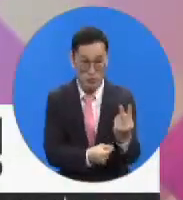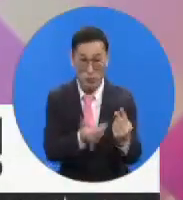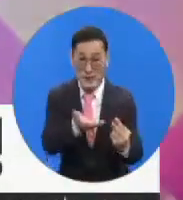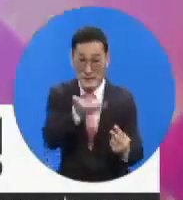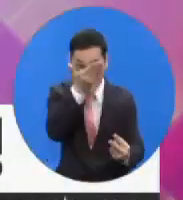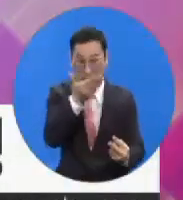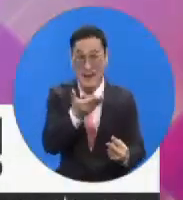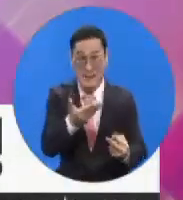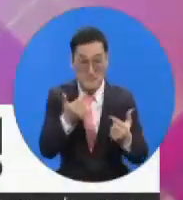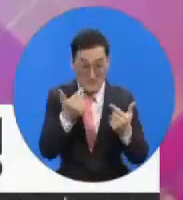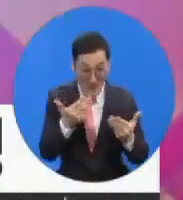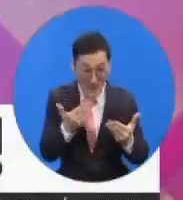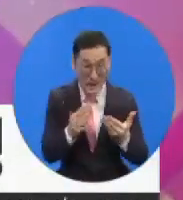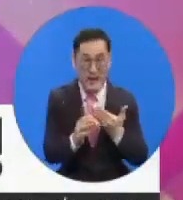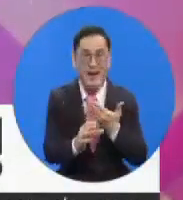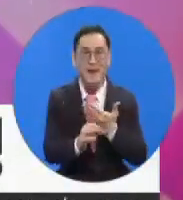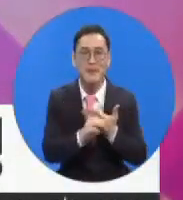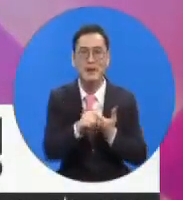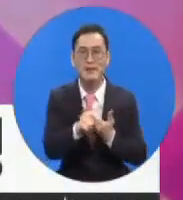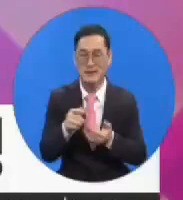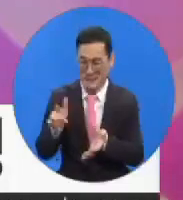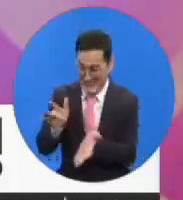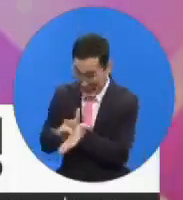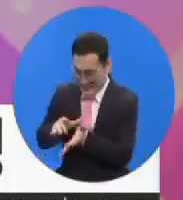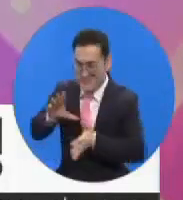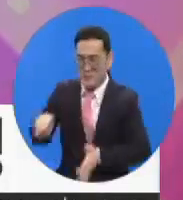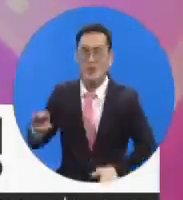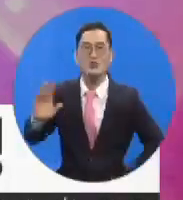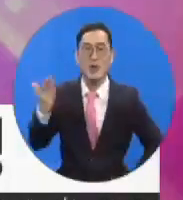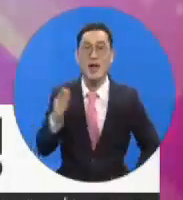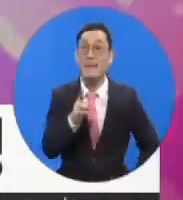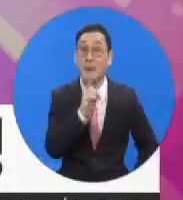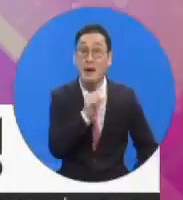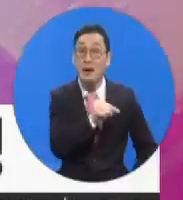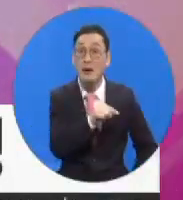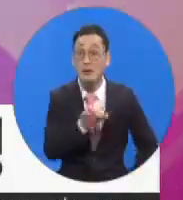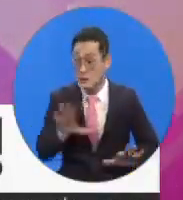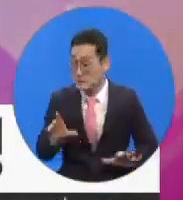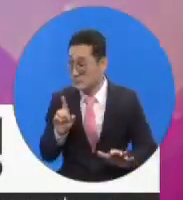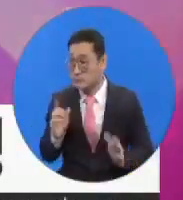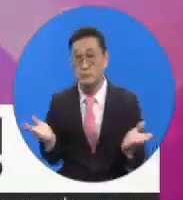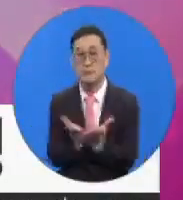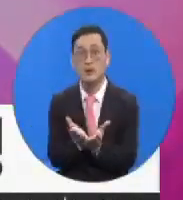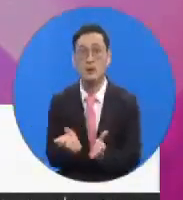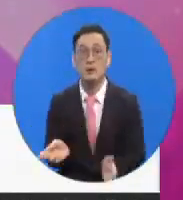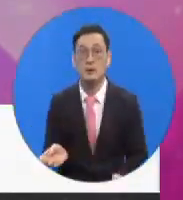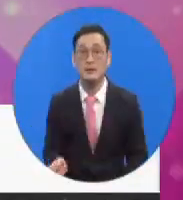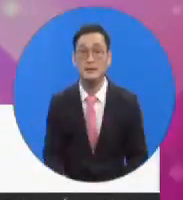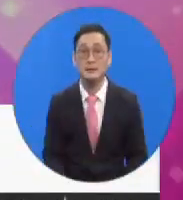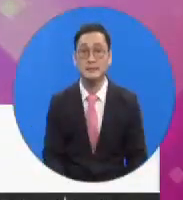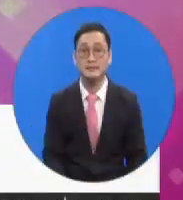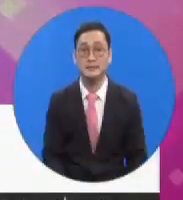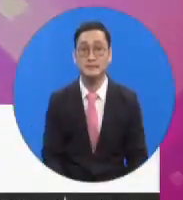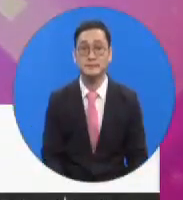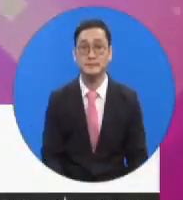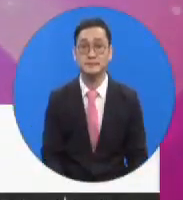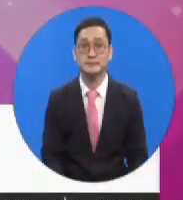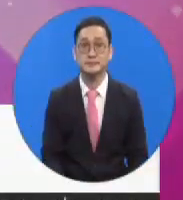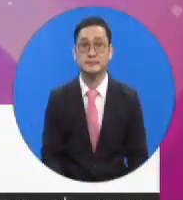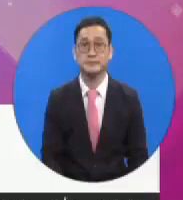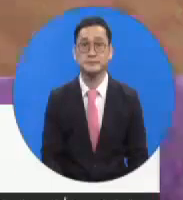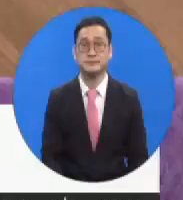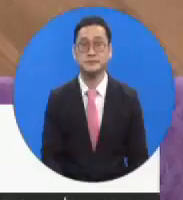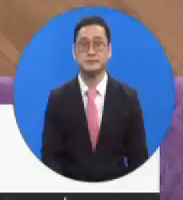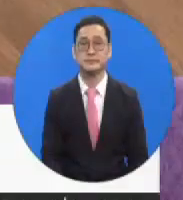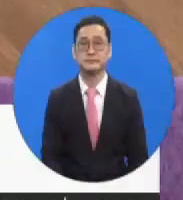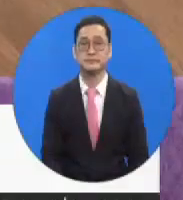한다라고 앞서서 밝힌 바가 있기 때문에 지금 그 정확히 일치하는 사례가 나왔다라고 보는 건데요. 근데